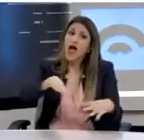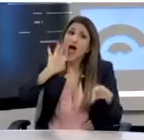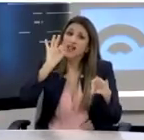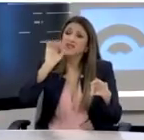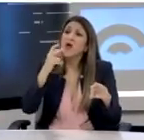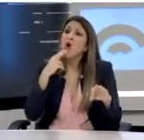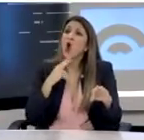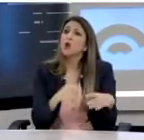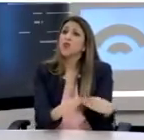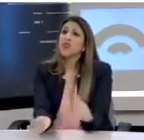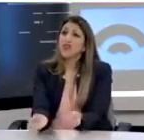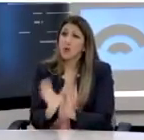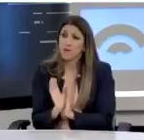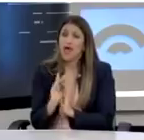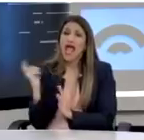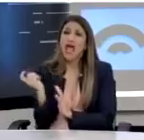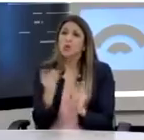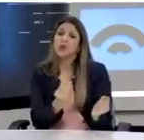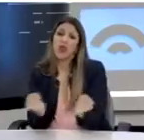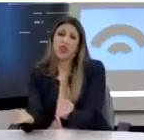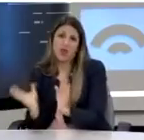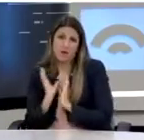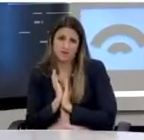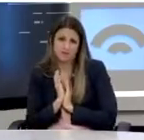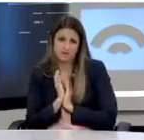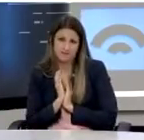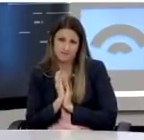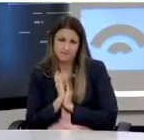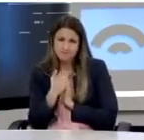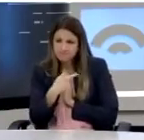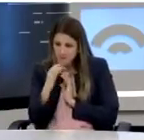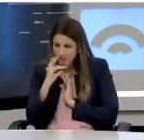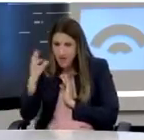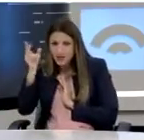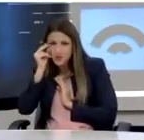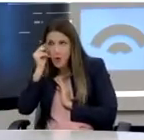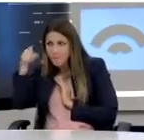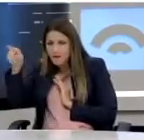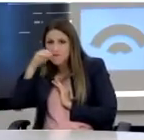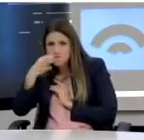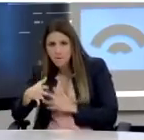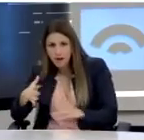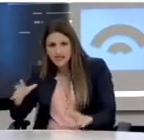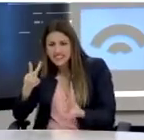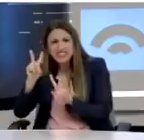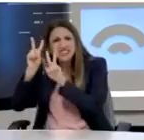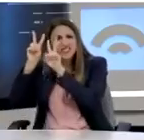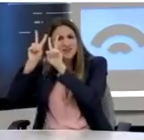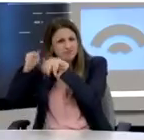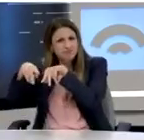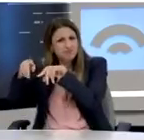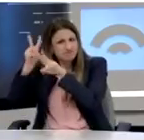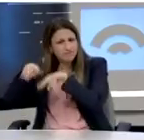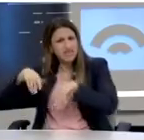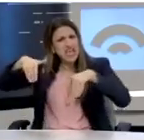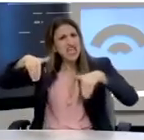εγχώρηση γλώσσας και εθνότητας, ακόμα και όταν οι ίδιοι οι γειτονές μας έχουν διευκρινίσει ότι η συμφωνία αναγνωρίζει η